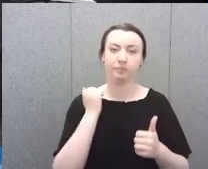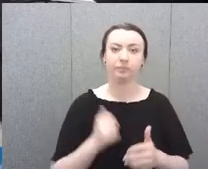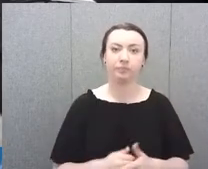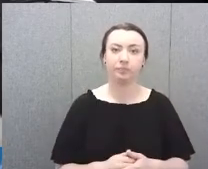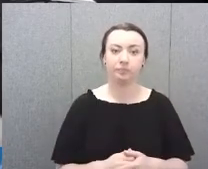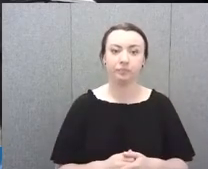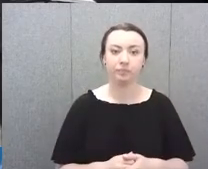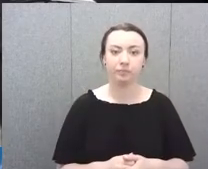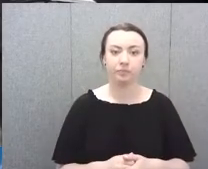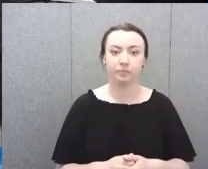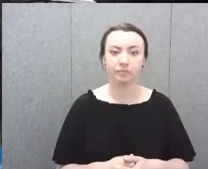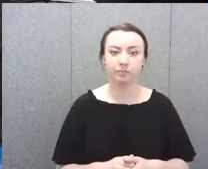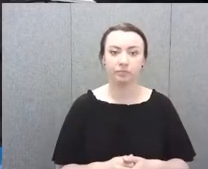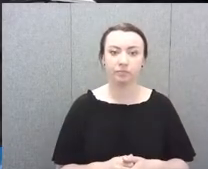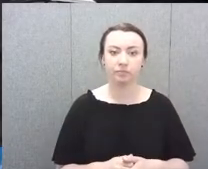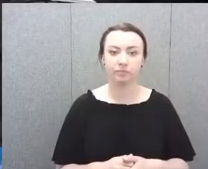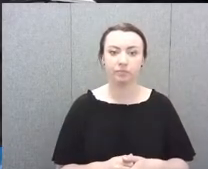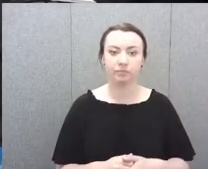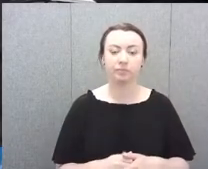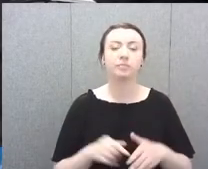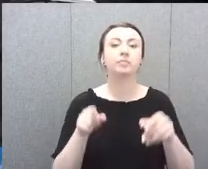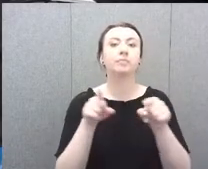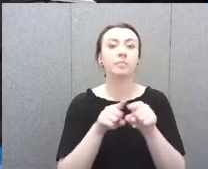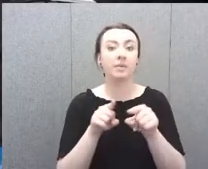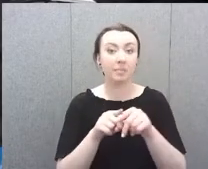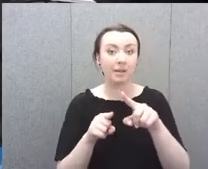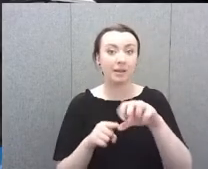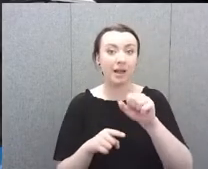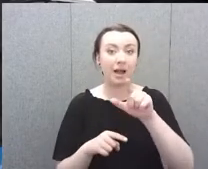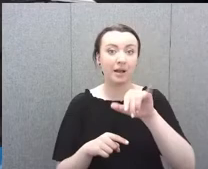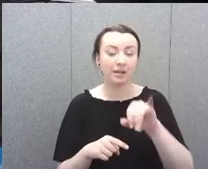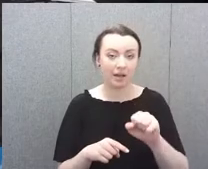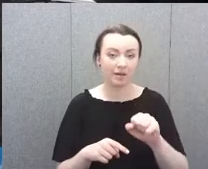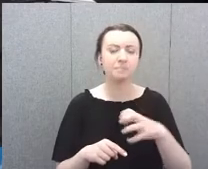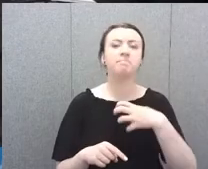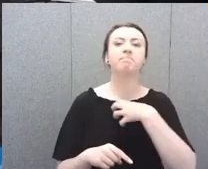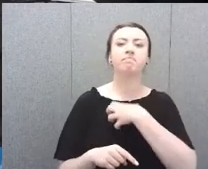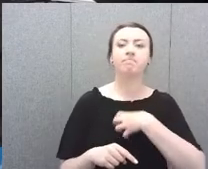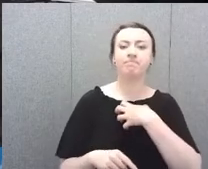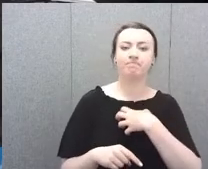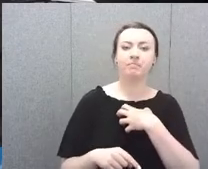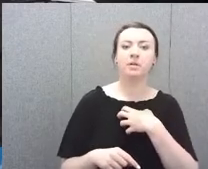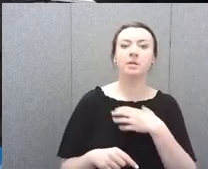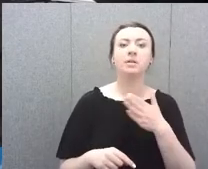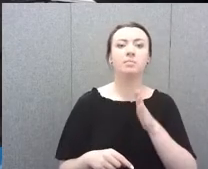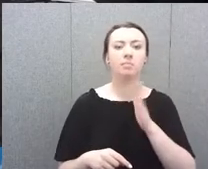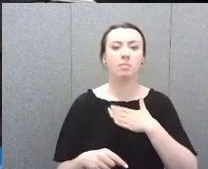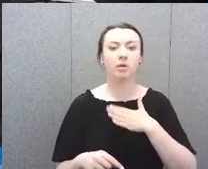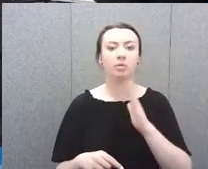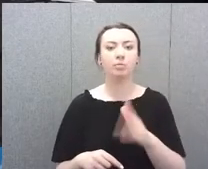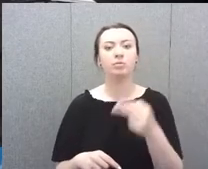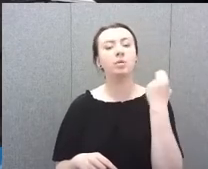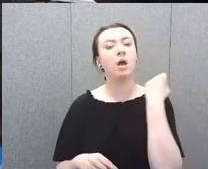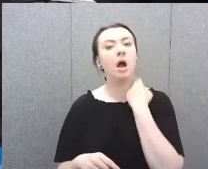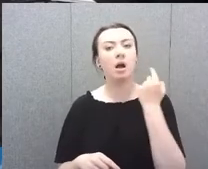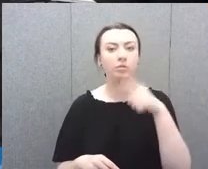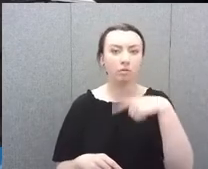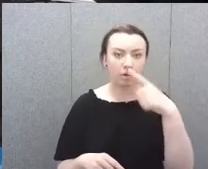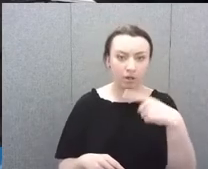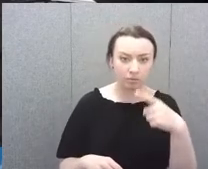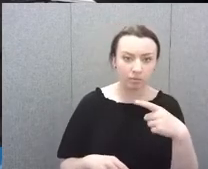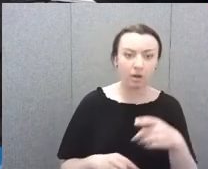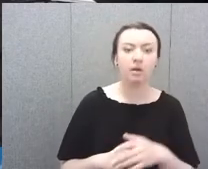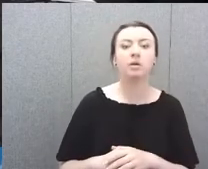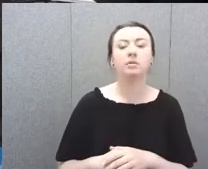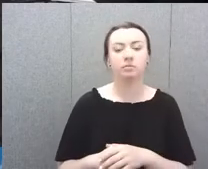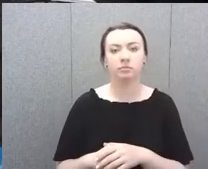можем двигаться дальше. Но, как вы уже дали очень хорошо заметили, я свое выступление буду